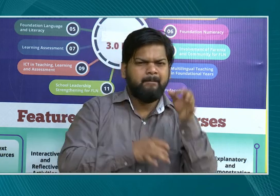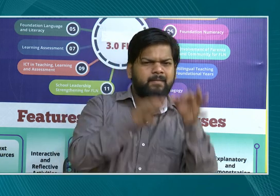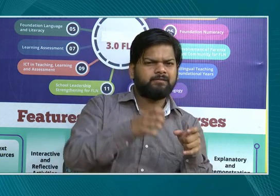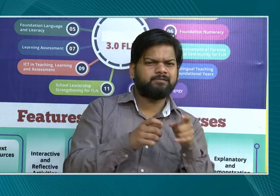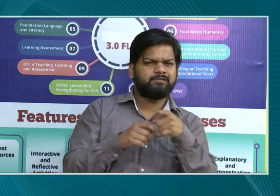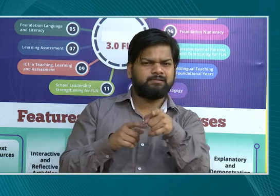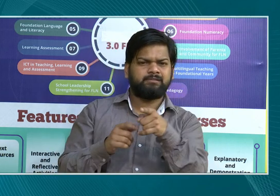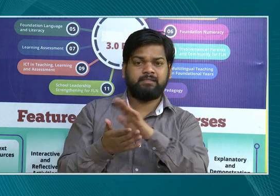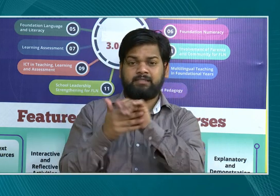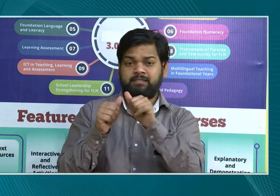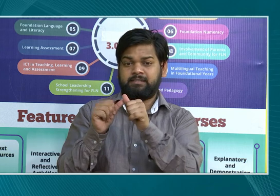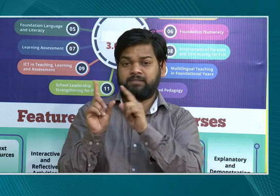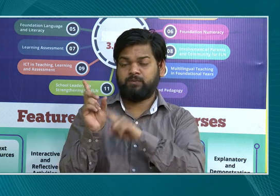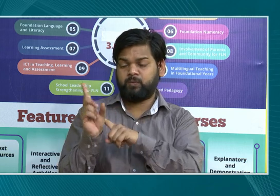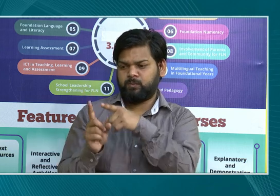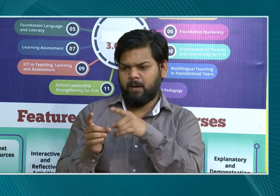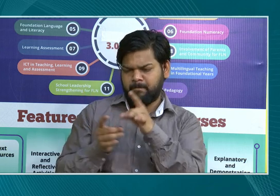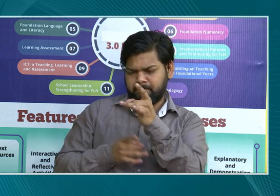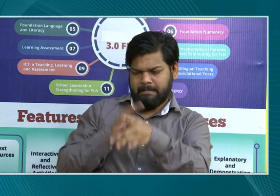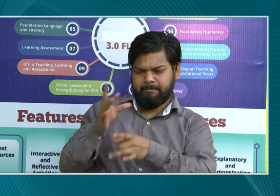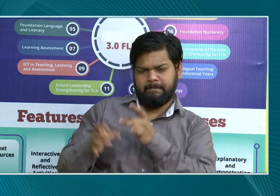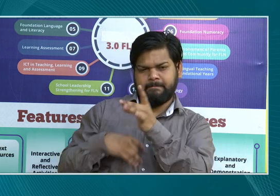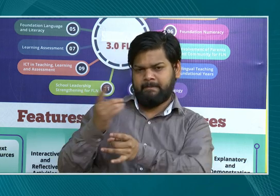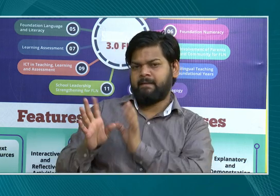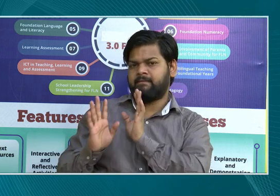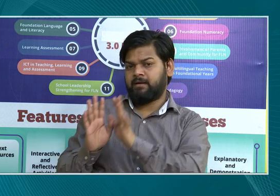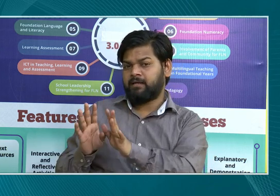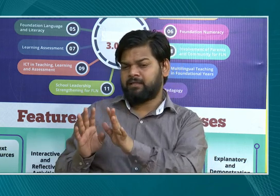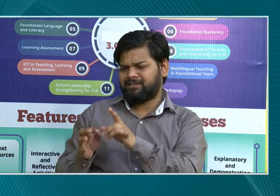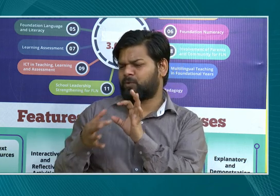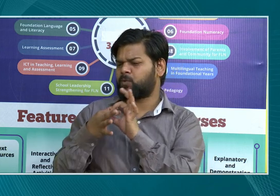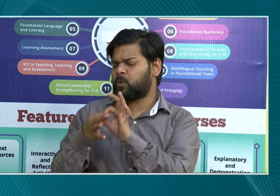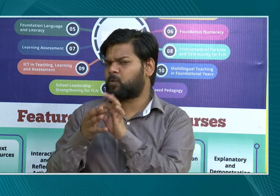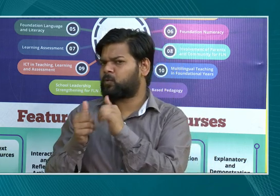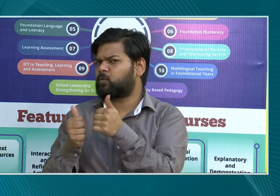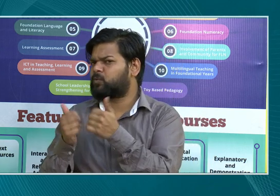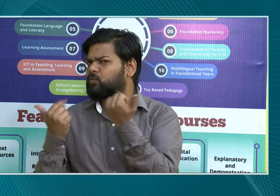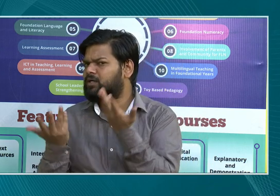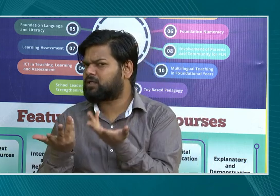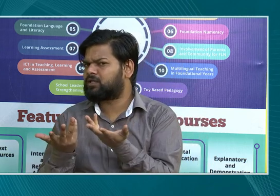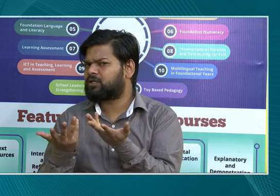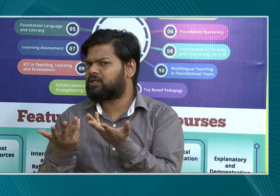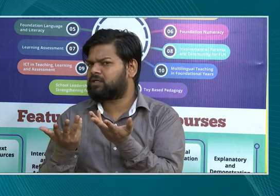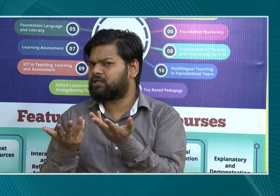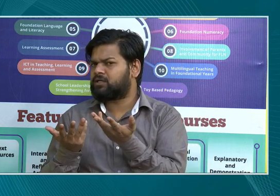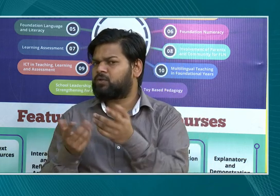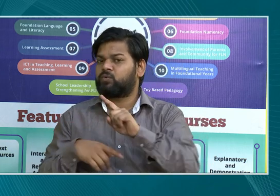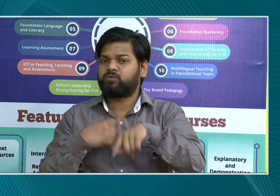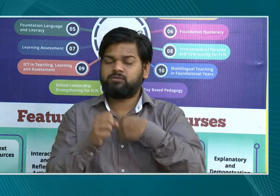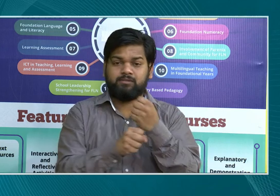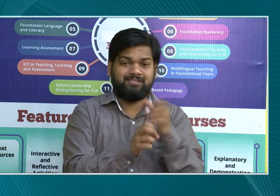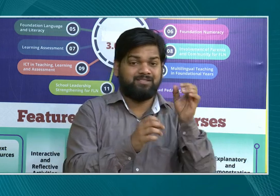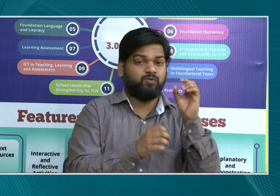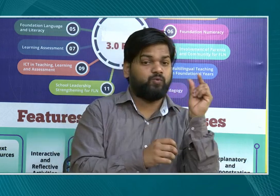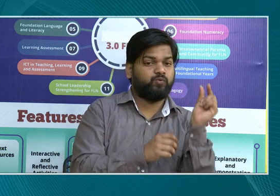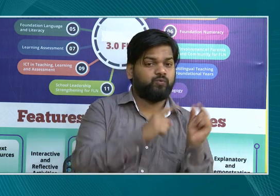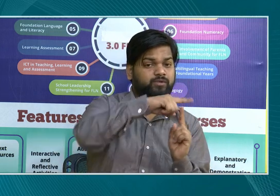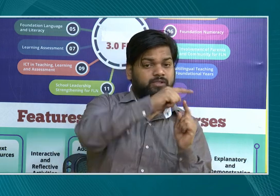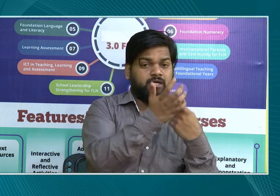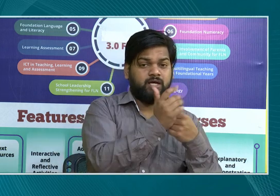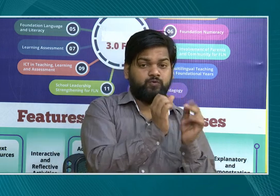उनसे क्यों इतना लगाव रखता है तो शाम तक जवाब ए जाता है महल को